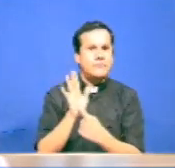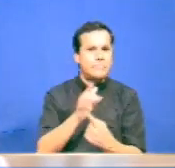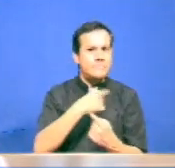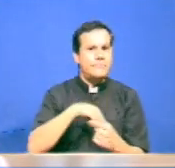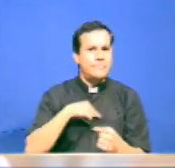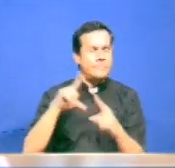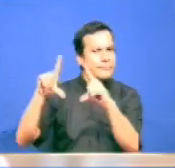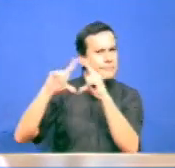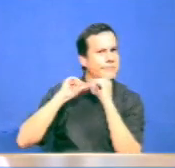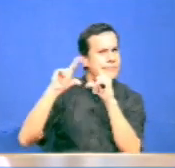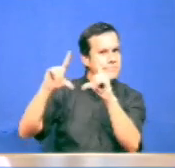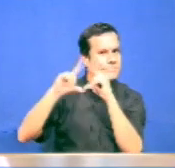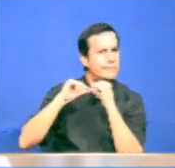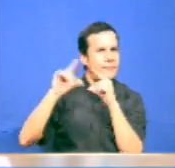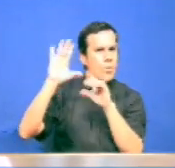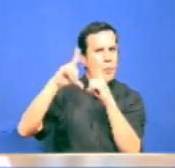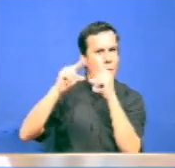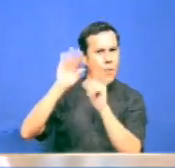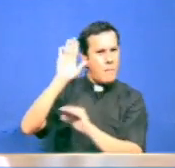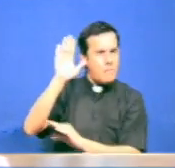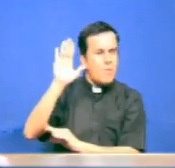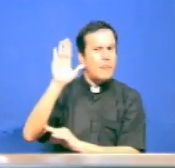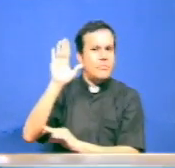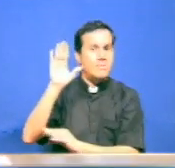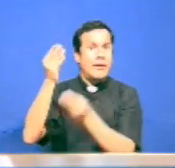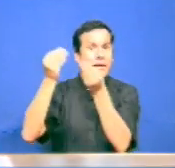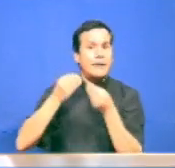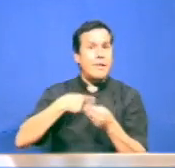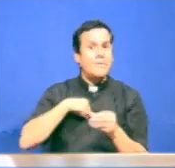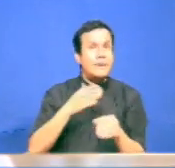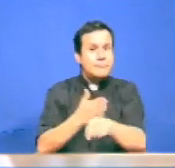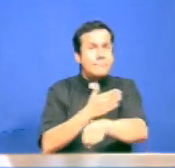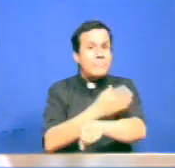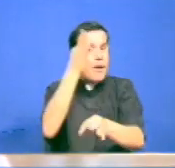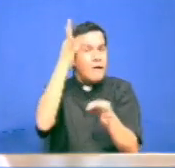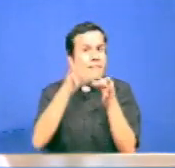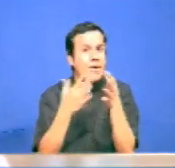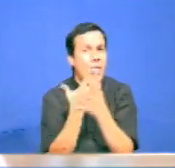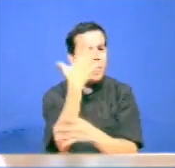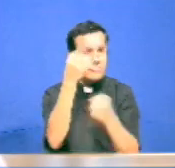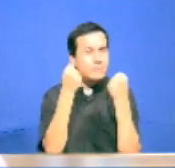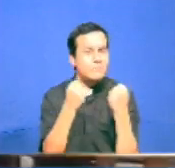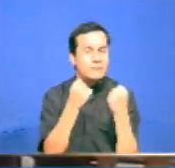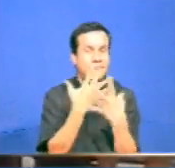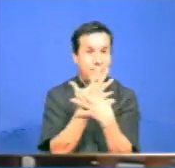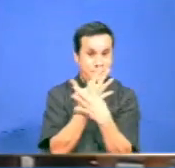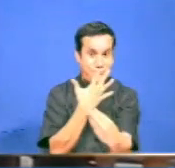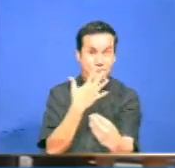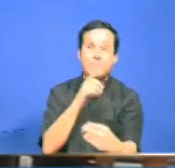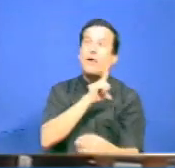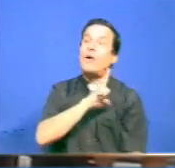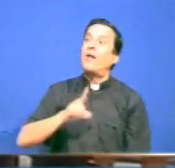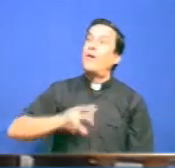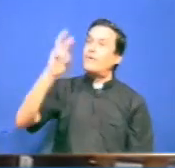lako. Imarisha udhaifu wa imani yetu. Bwana utusikie. Bwana